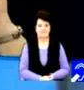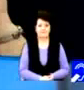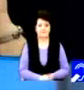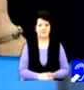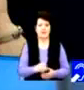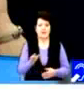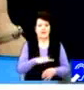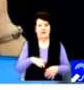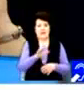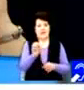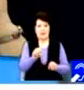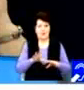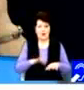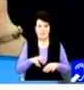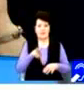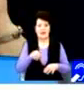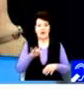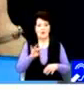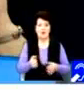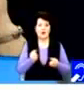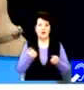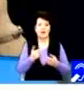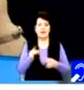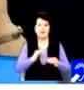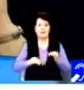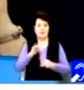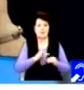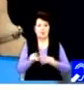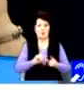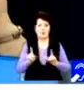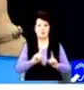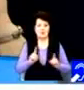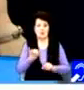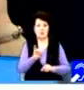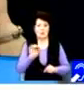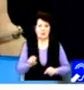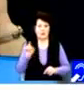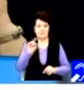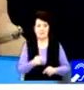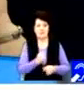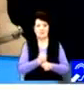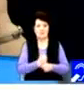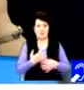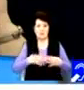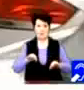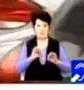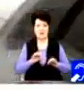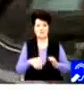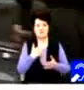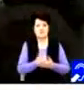Parlamentul european o va susține pe Laura Codruța kov și la negocierile cu Consiliul Uniunii Europene pentru funcția de procuror șef